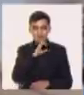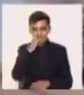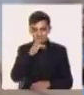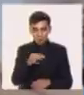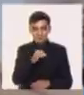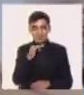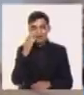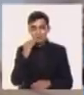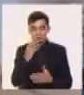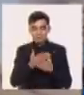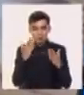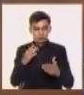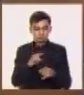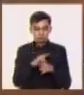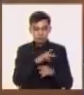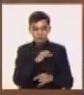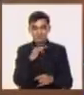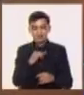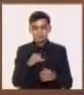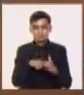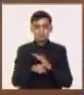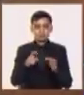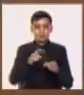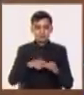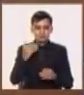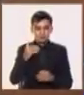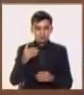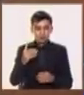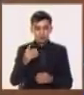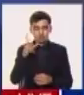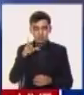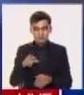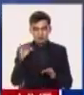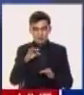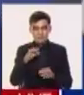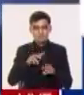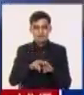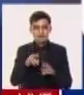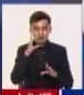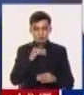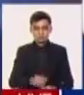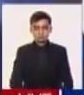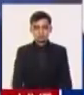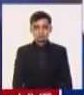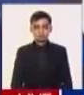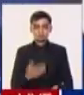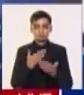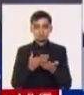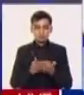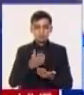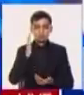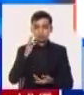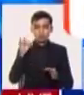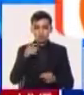Алматы. Хуже всего, что записи могут навредить пациенту, заключили в ведомстве. Например, в будущем пациент